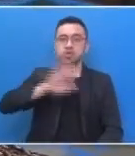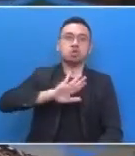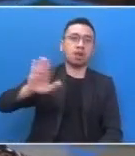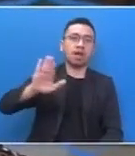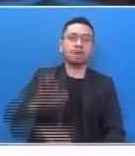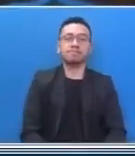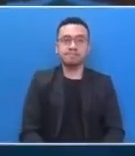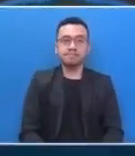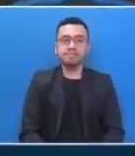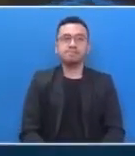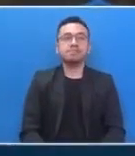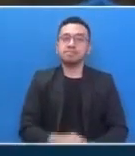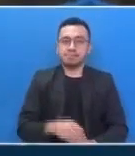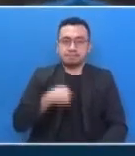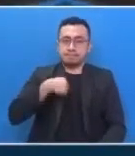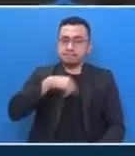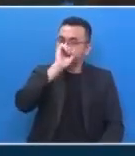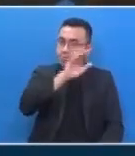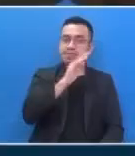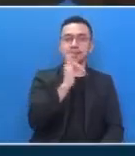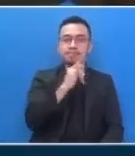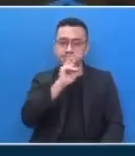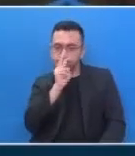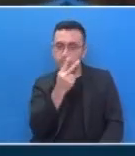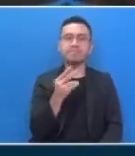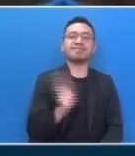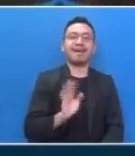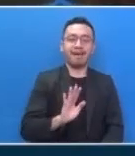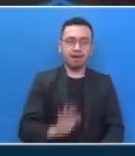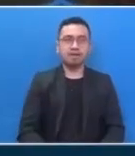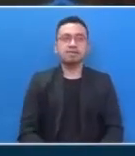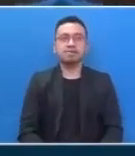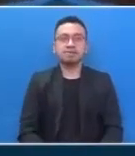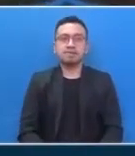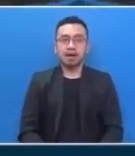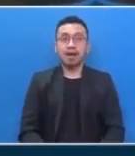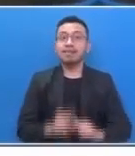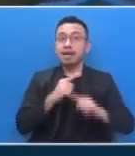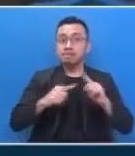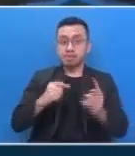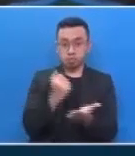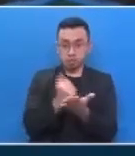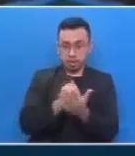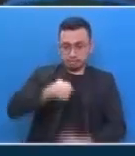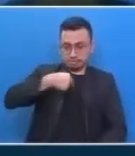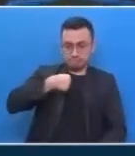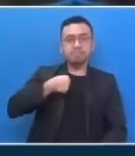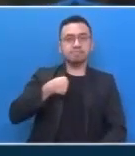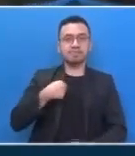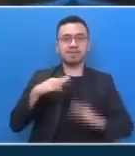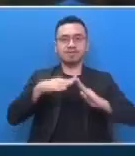tetap pada pendirian saya tapi sekali lagi selama ini saya berstatement sebagai tuan